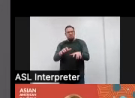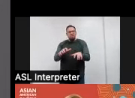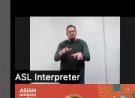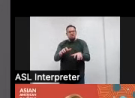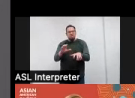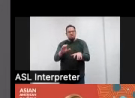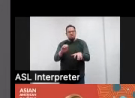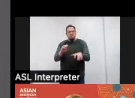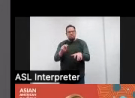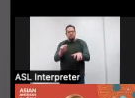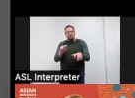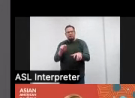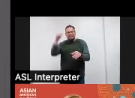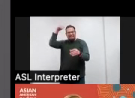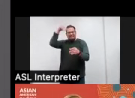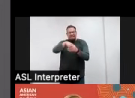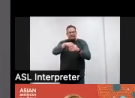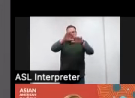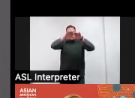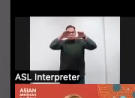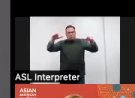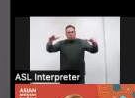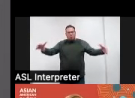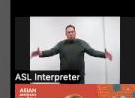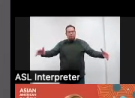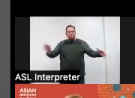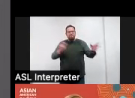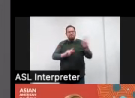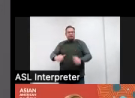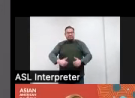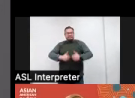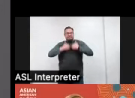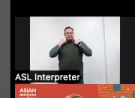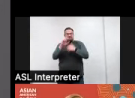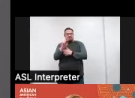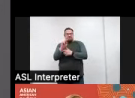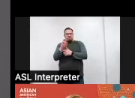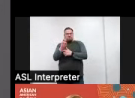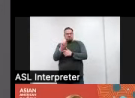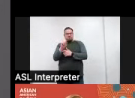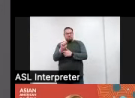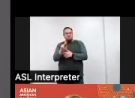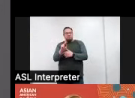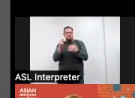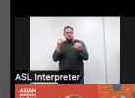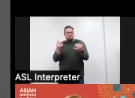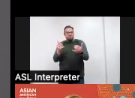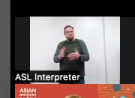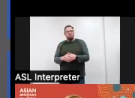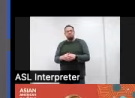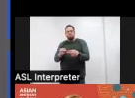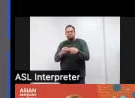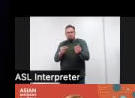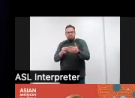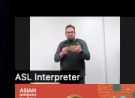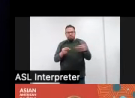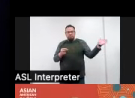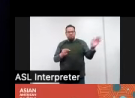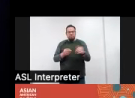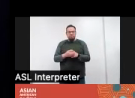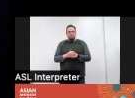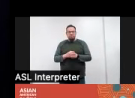nuclear waste in the dome. People are still living on Aniwetak Atoll. الناس لا زالوا يعيشون على هذا